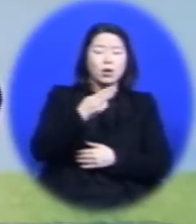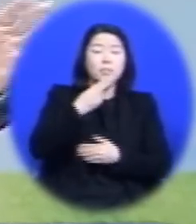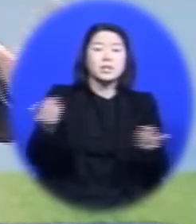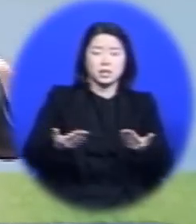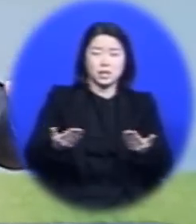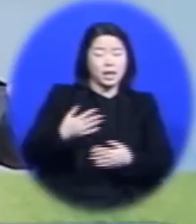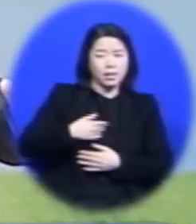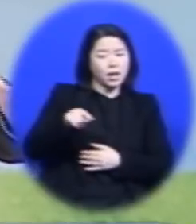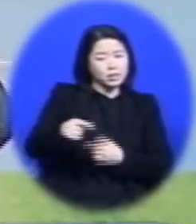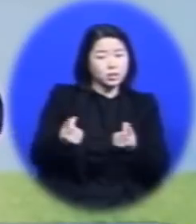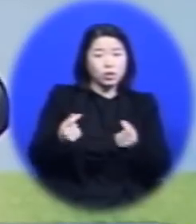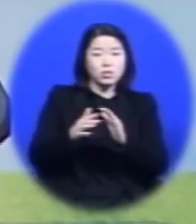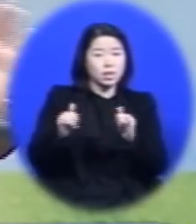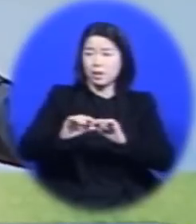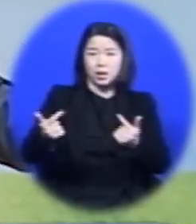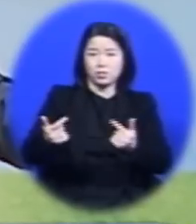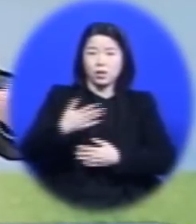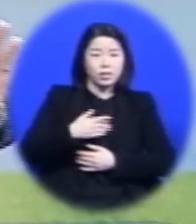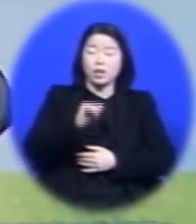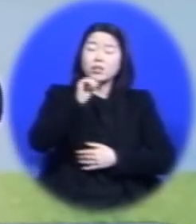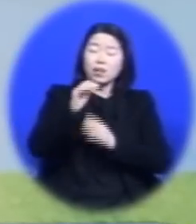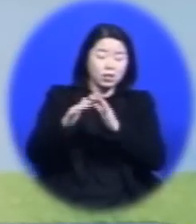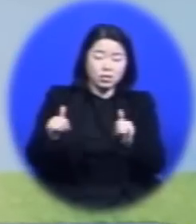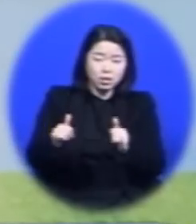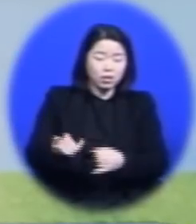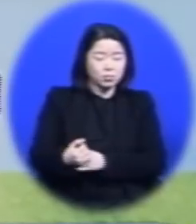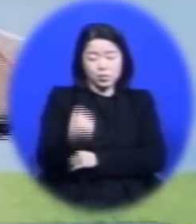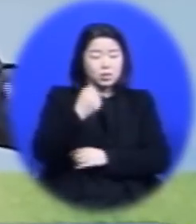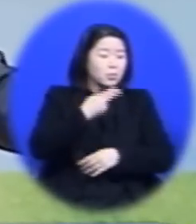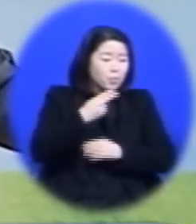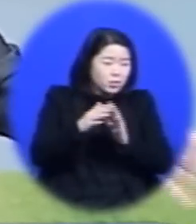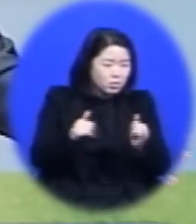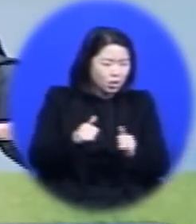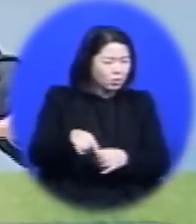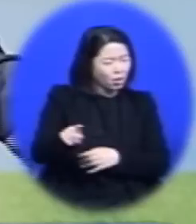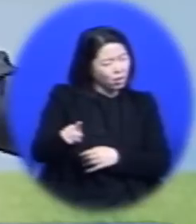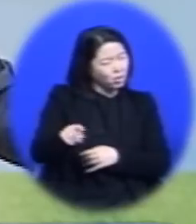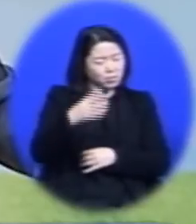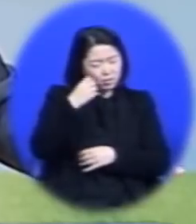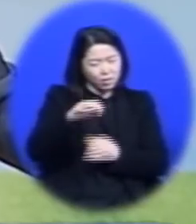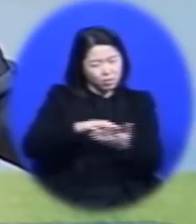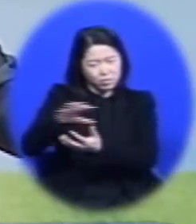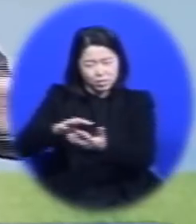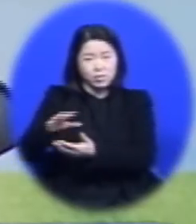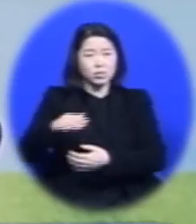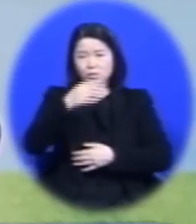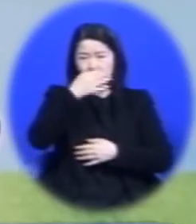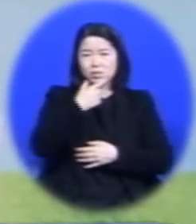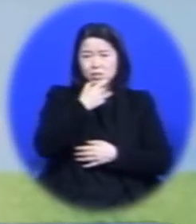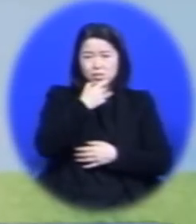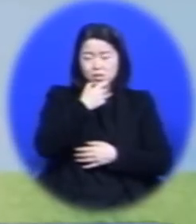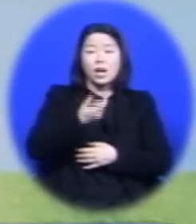나는 그런 사람 아니었어요 나는 그렇게 가난한 사람 힘없는 사람 구질구질한 그런 사람과 기기 매기